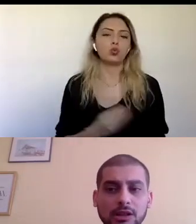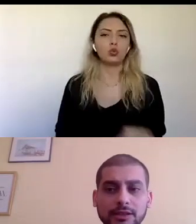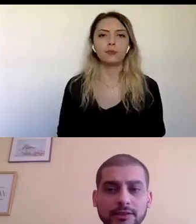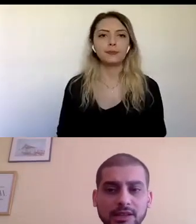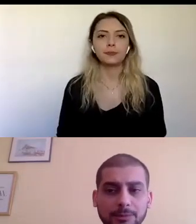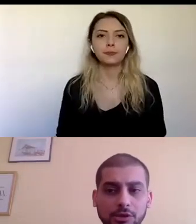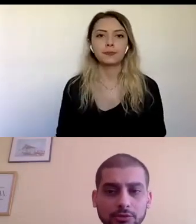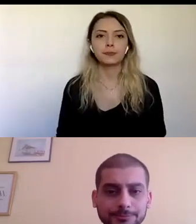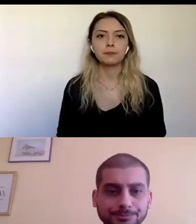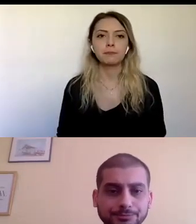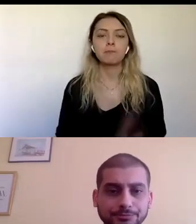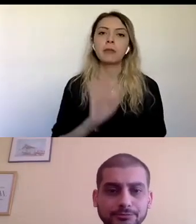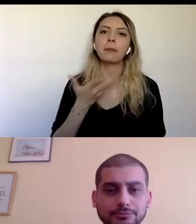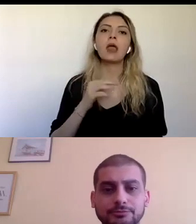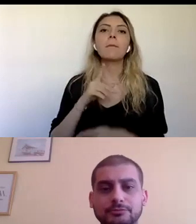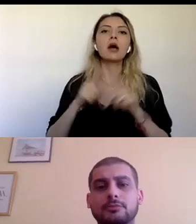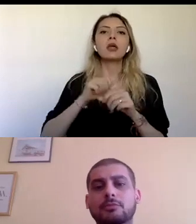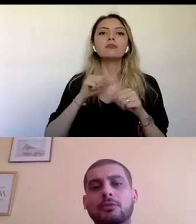Peki bu saldırılar nasıl yapılıyor?